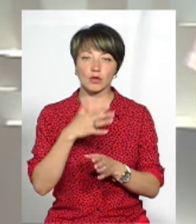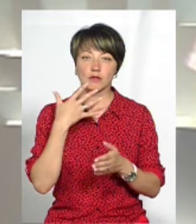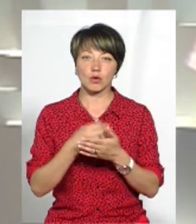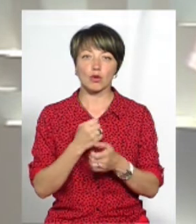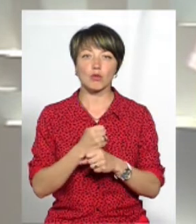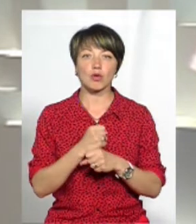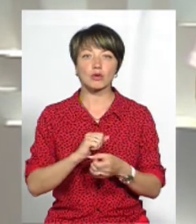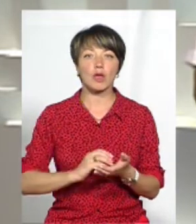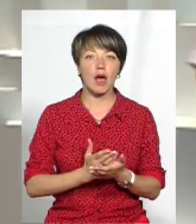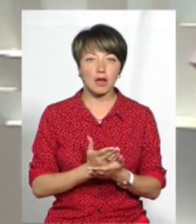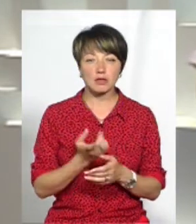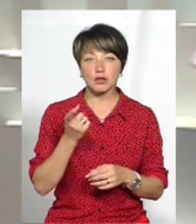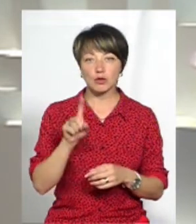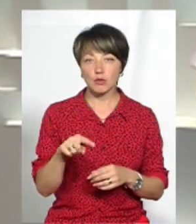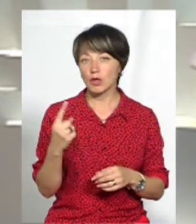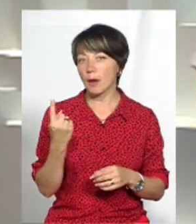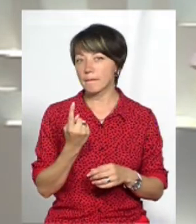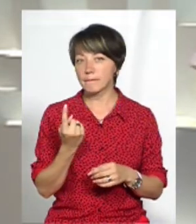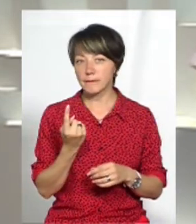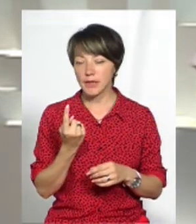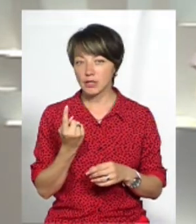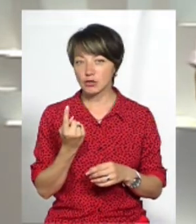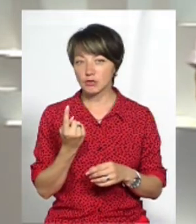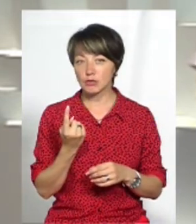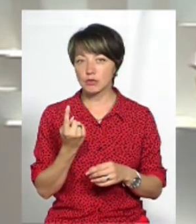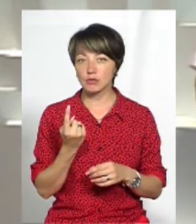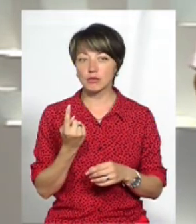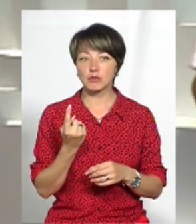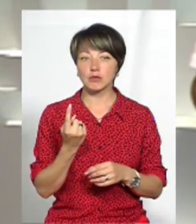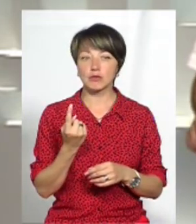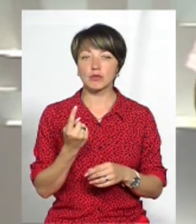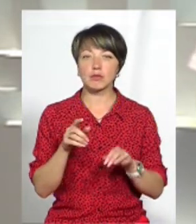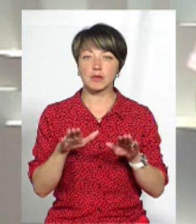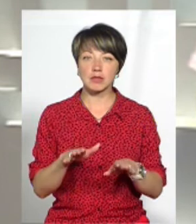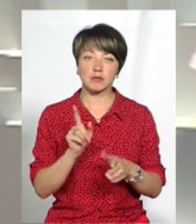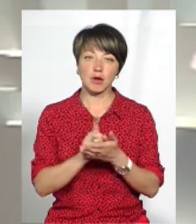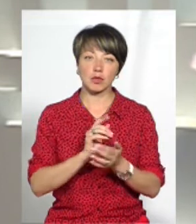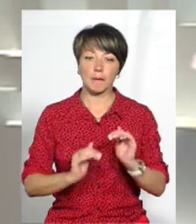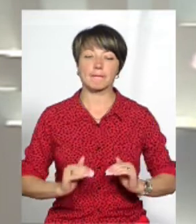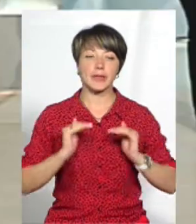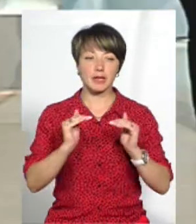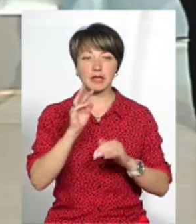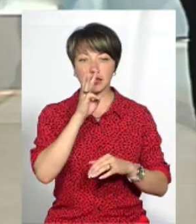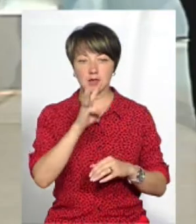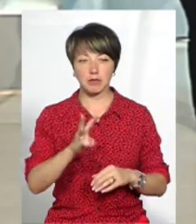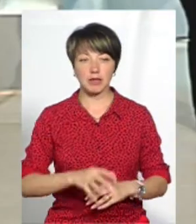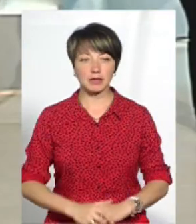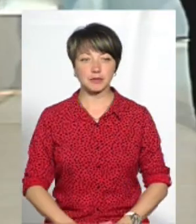свою роботу якісно. Тому на першому пункті мотивації має бути гідна заробітна плата. Дякую